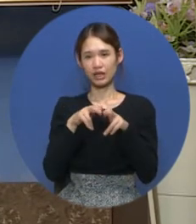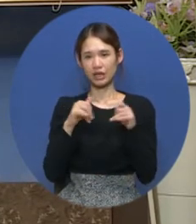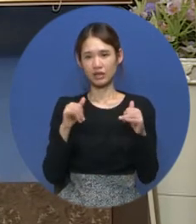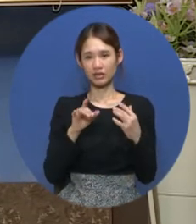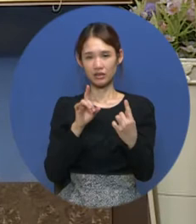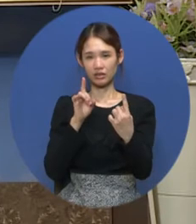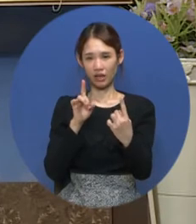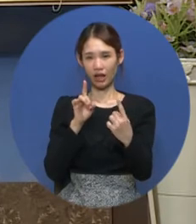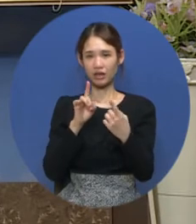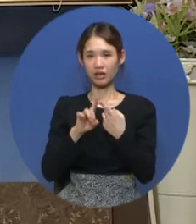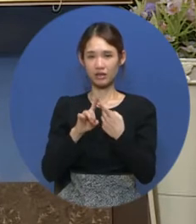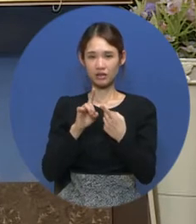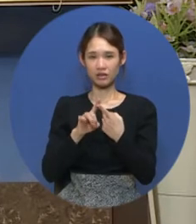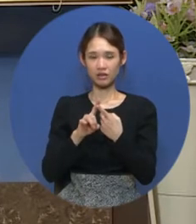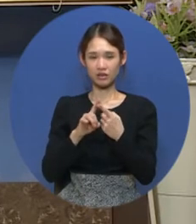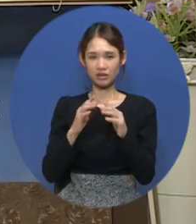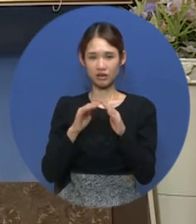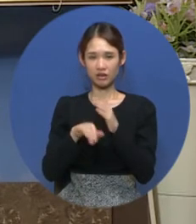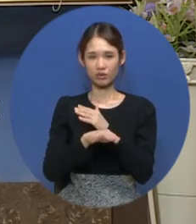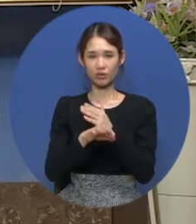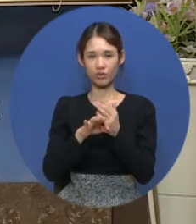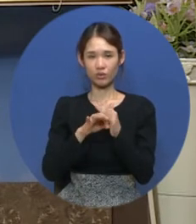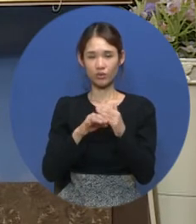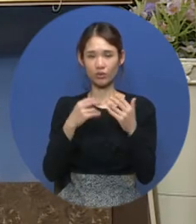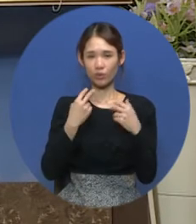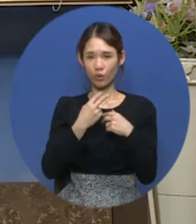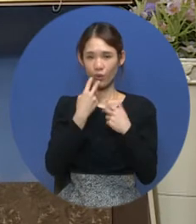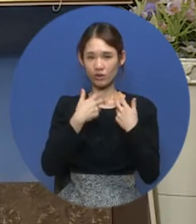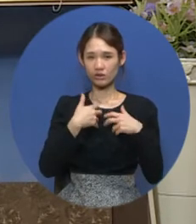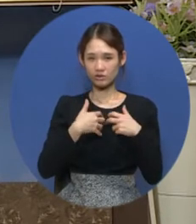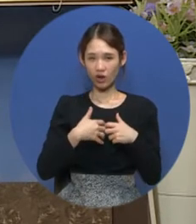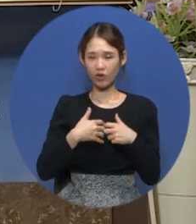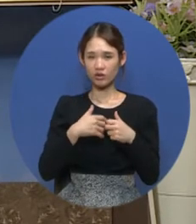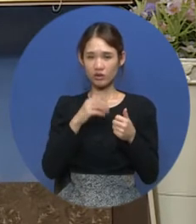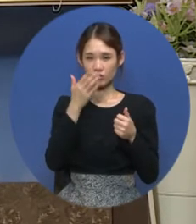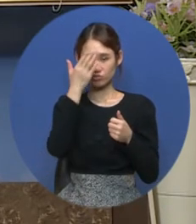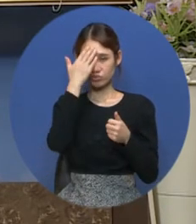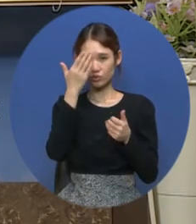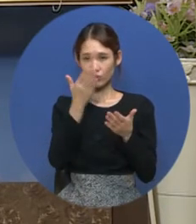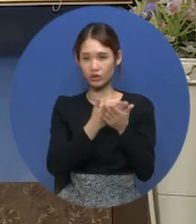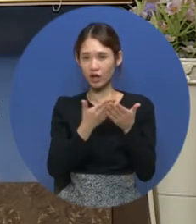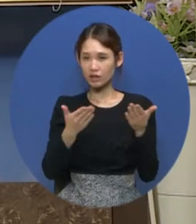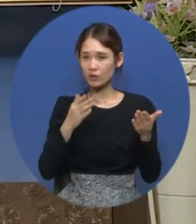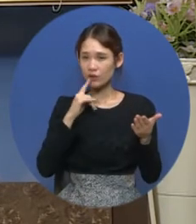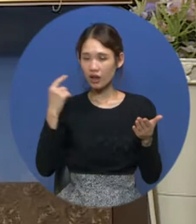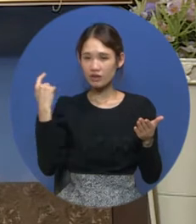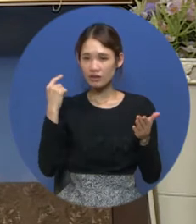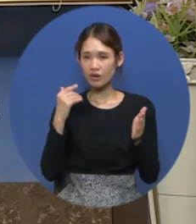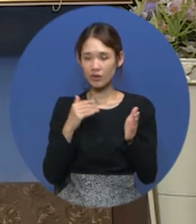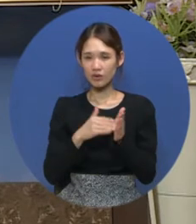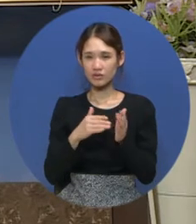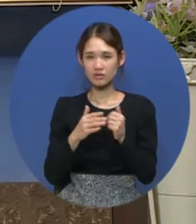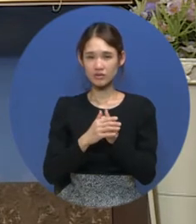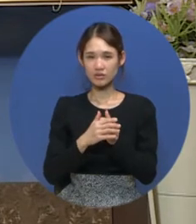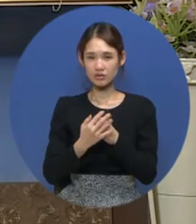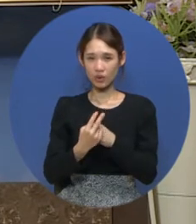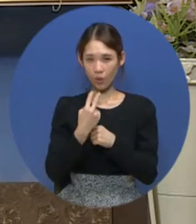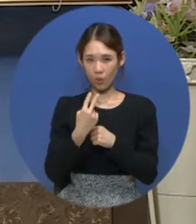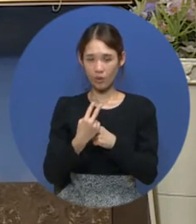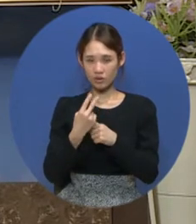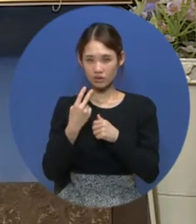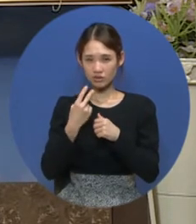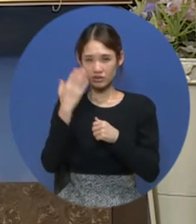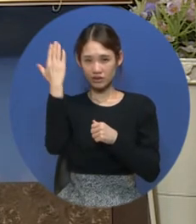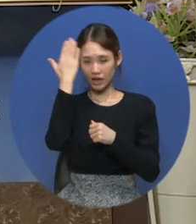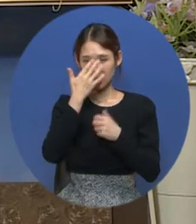대상으로 가정용 공기 청정기 를 무료로 지원 하셨다고 들었는데요 공기청정기를 무료로 지원